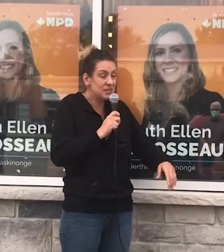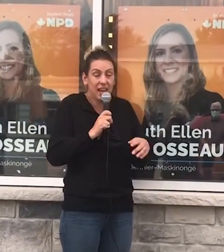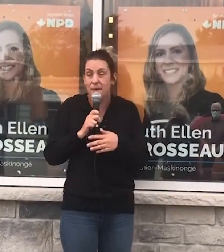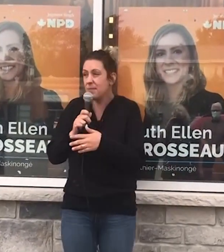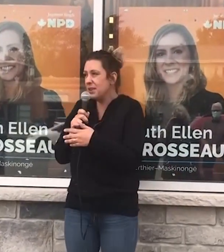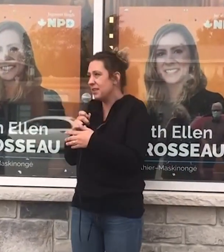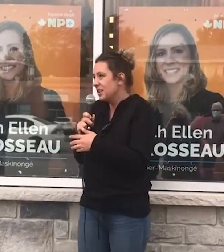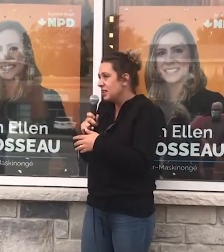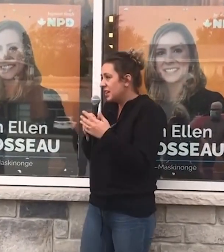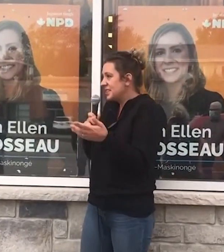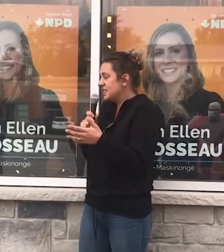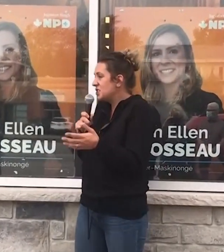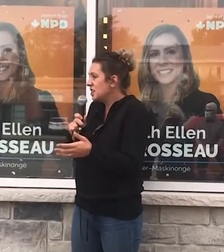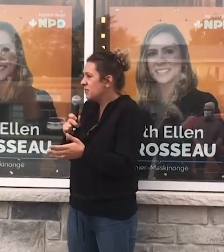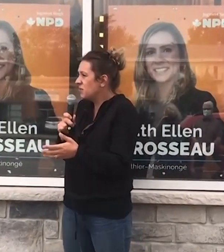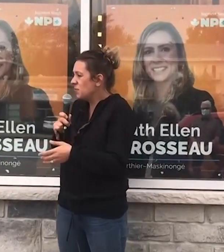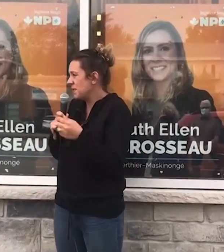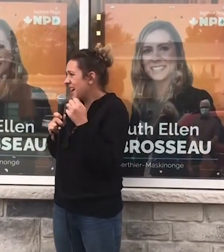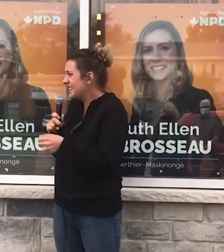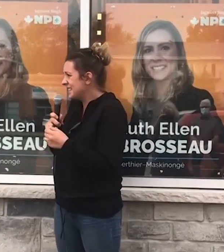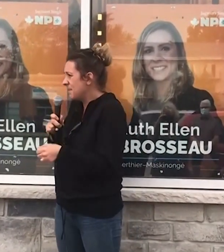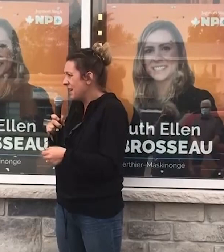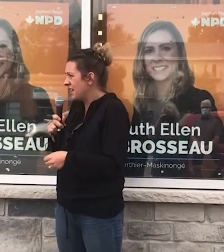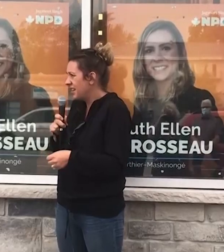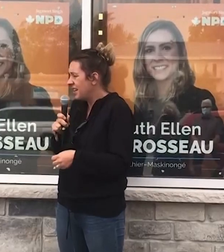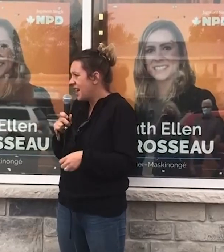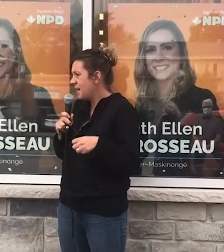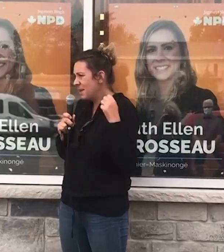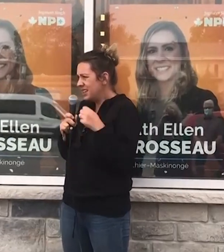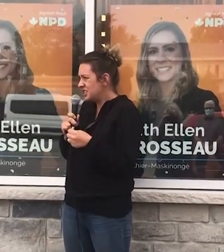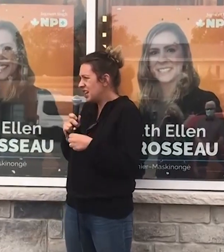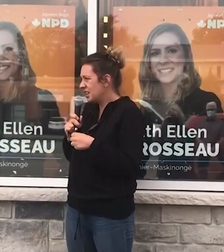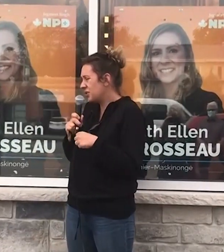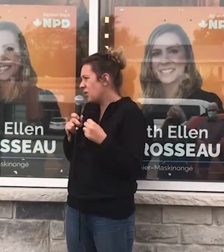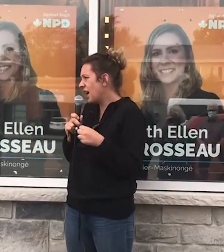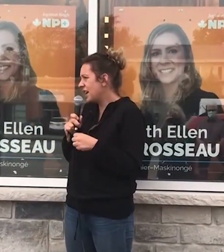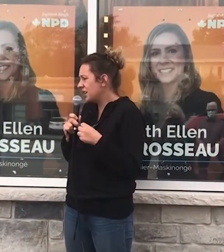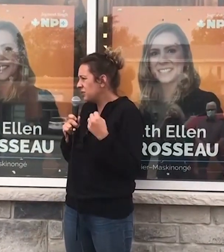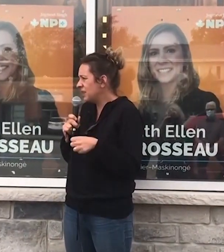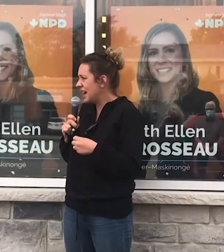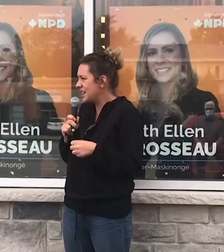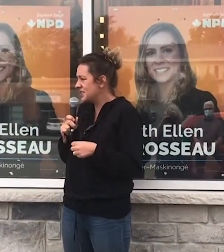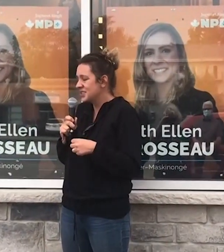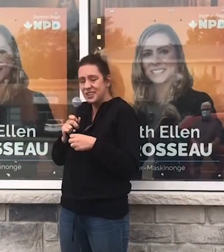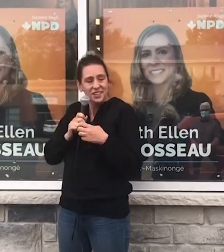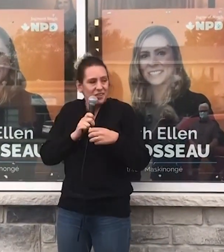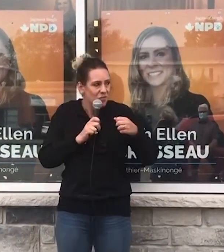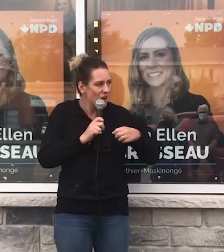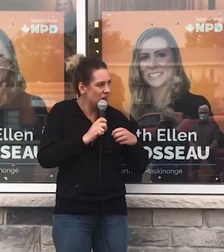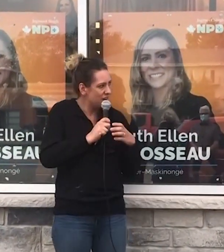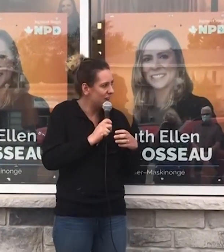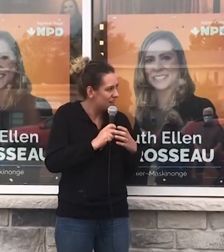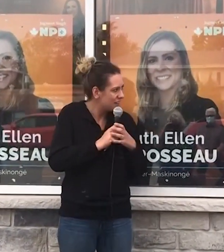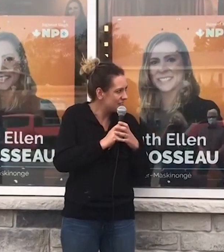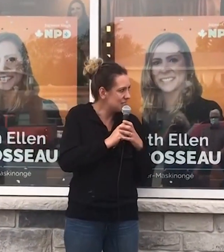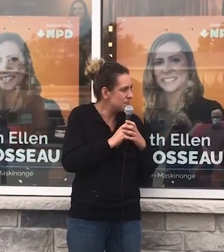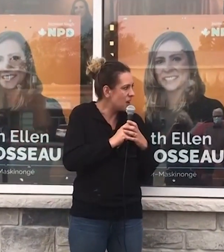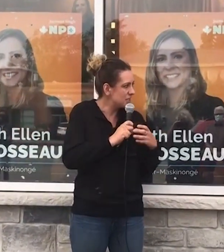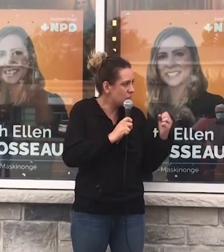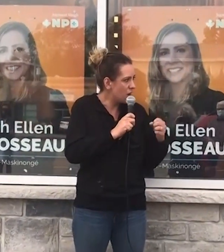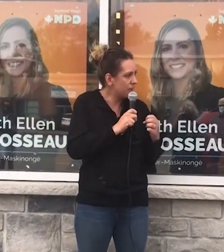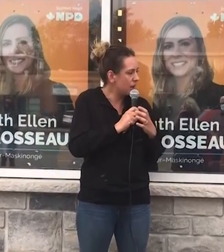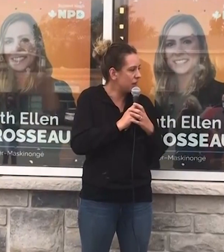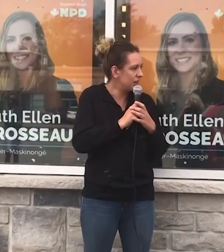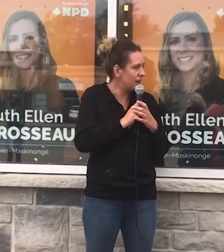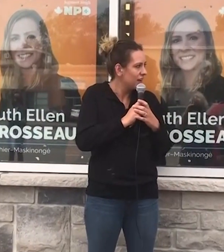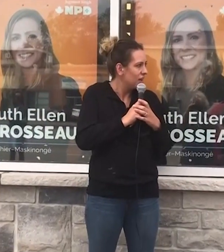on le prend. Si vous êtes capable de rester chez vous, puis faire des appels, à peu près les gens dans ton rang, dans ton village, voir qu'est-ce qui